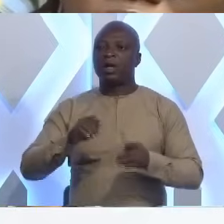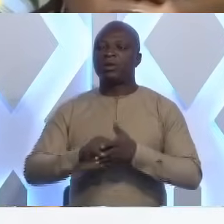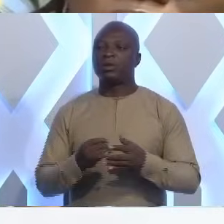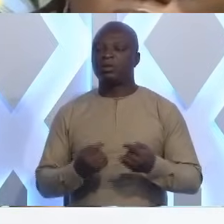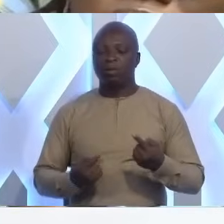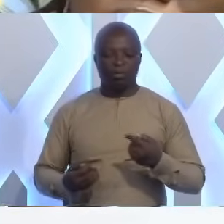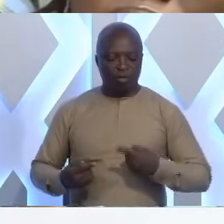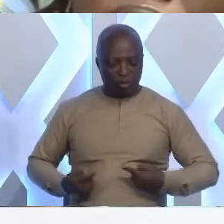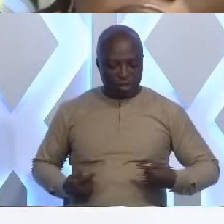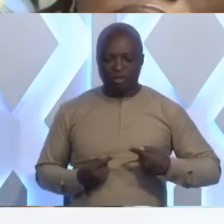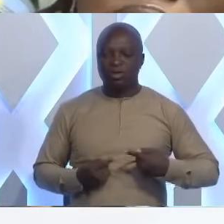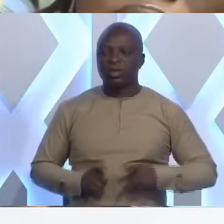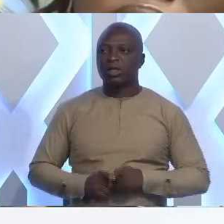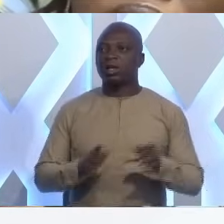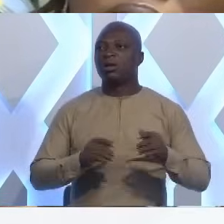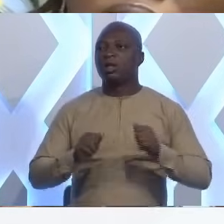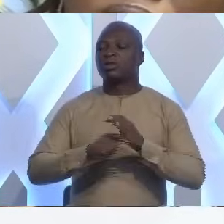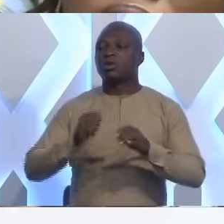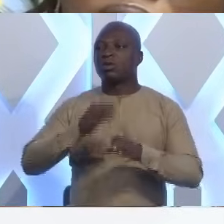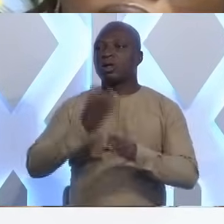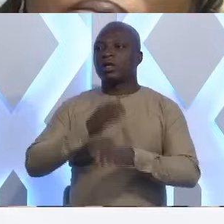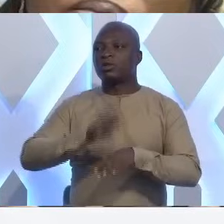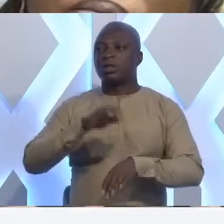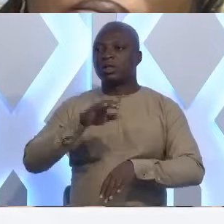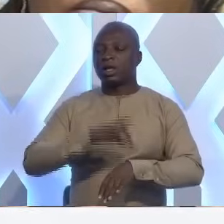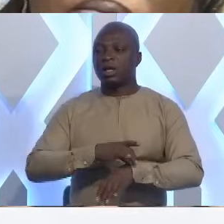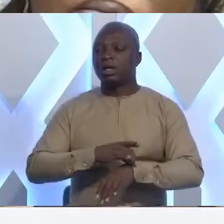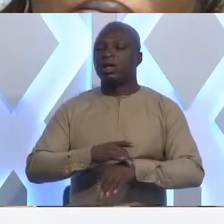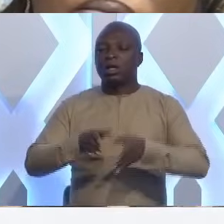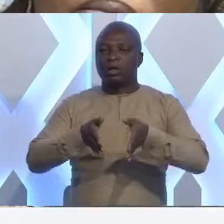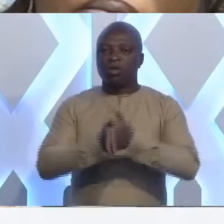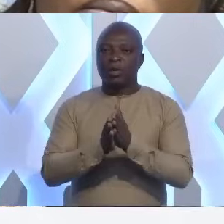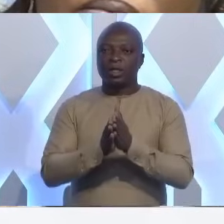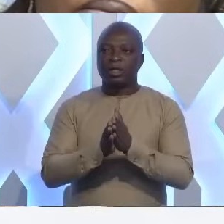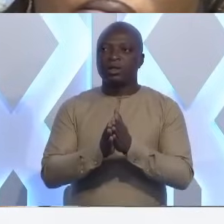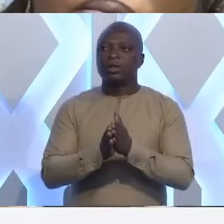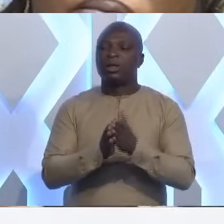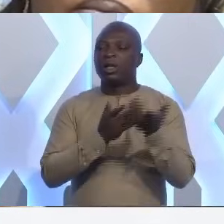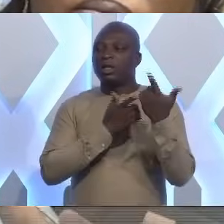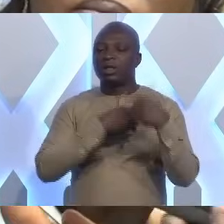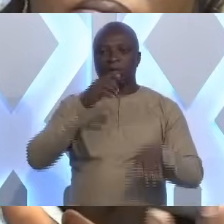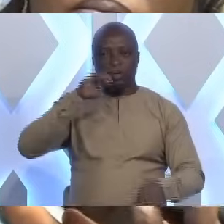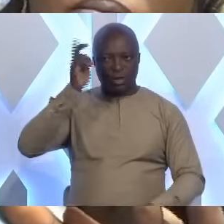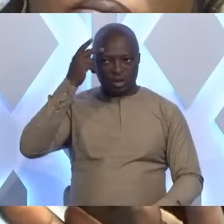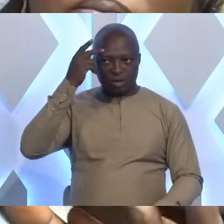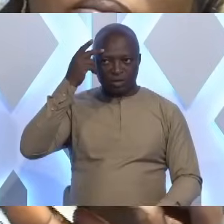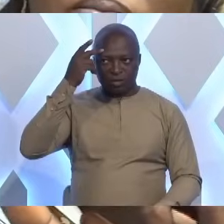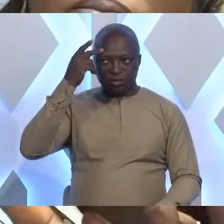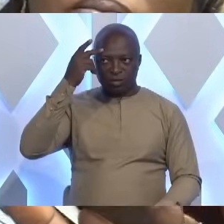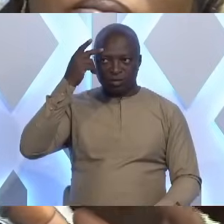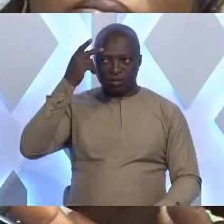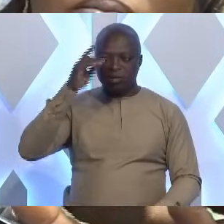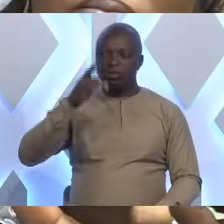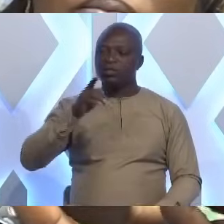générale pour des actions concrètes sur le terrain et demander les leaders politiques